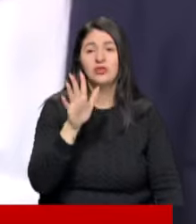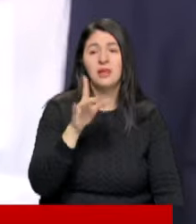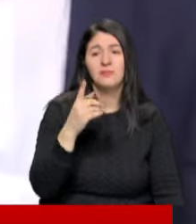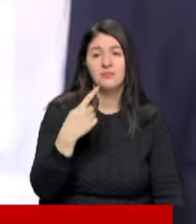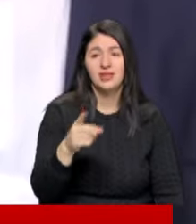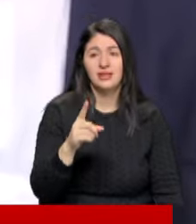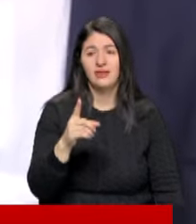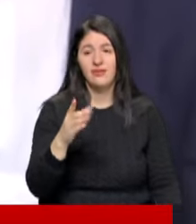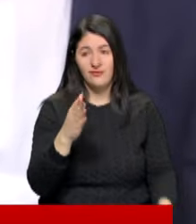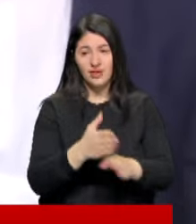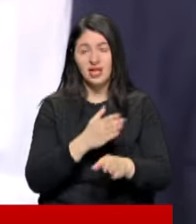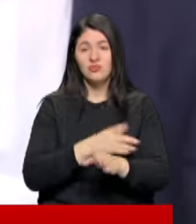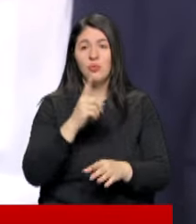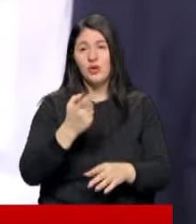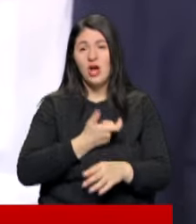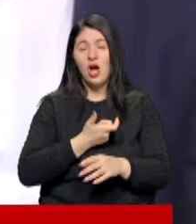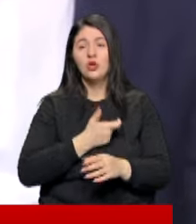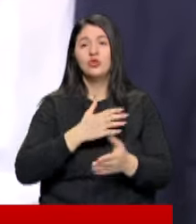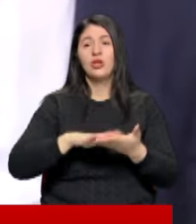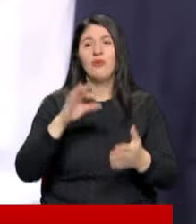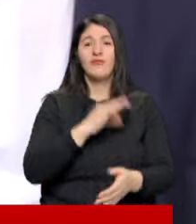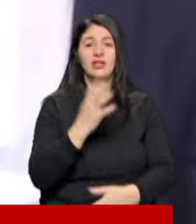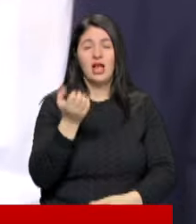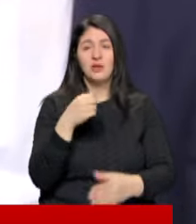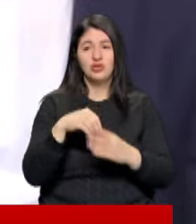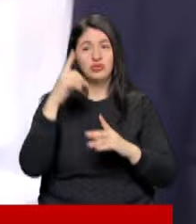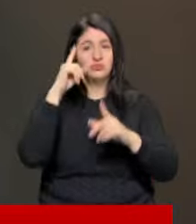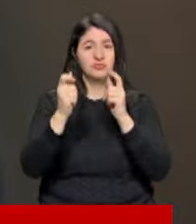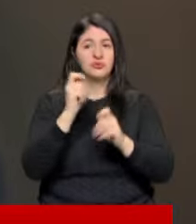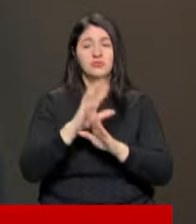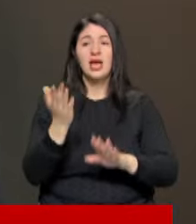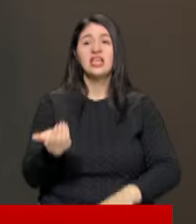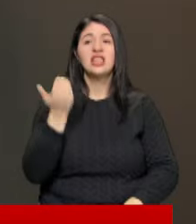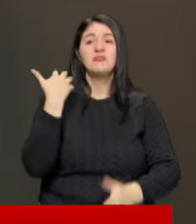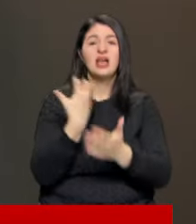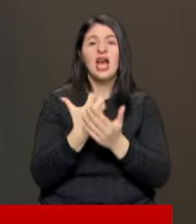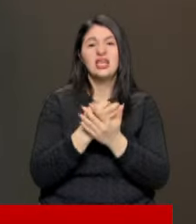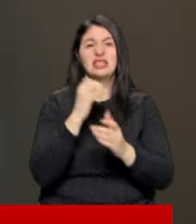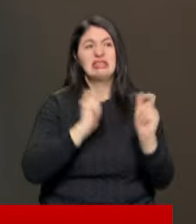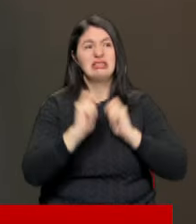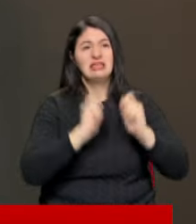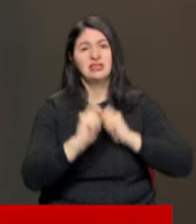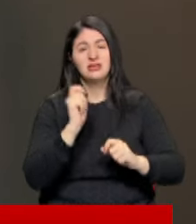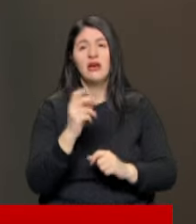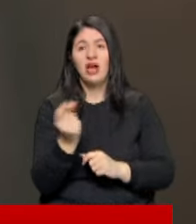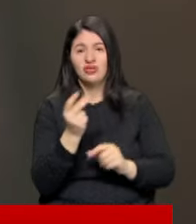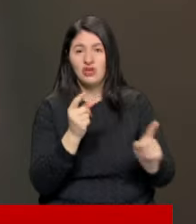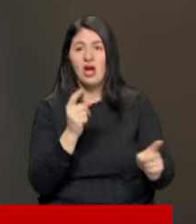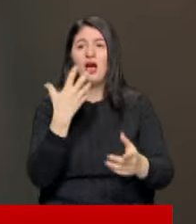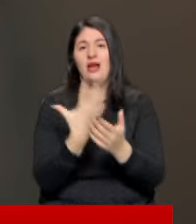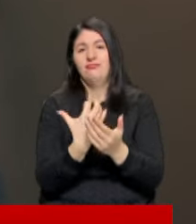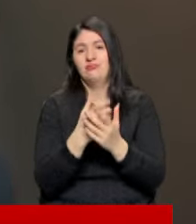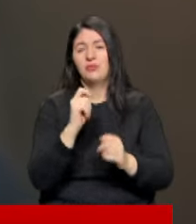bin vatandaşımız da bu kanun düzenlemeden faydalanmak için başvurdular. Geçmişte kayıtsızca yapılan yapılar kayıt altına